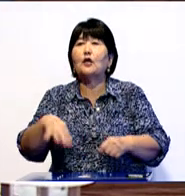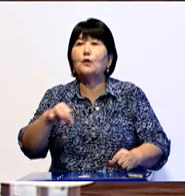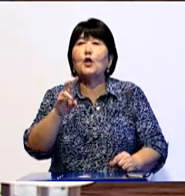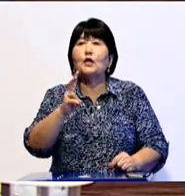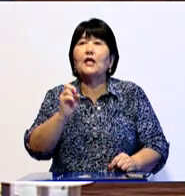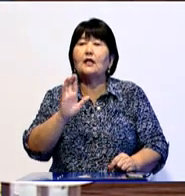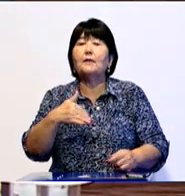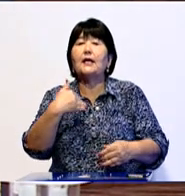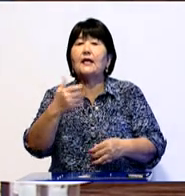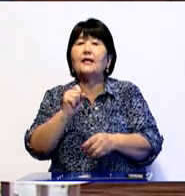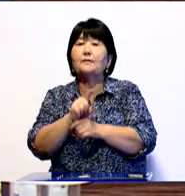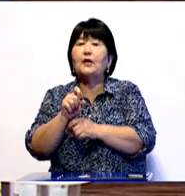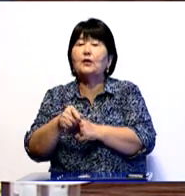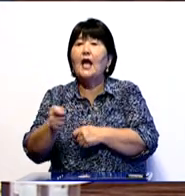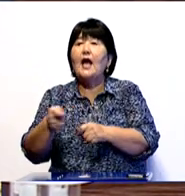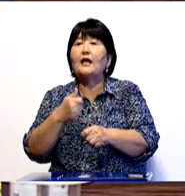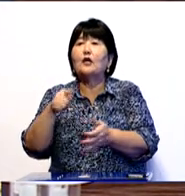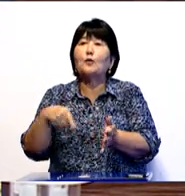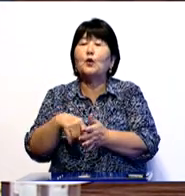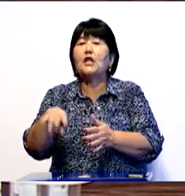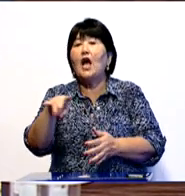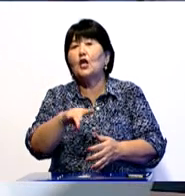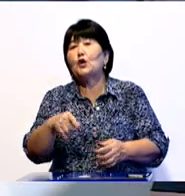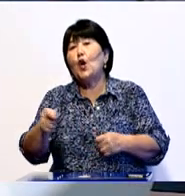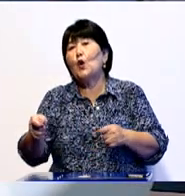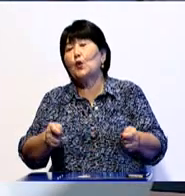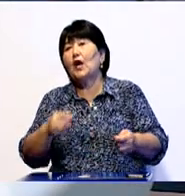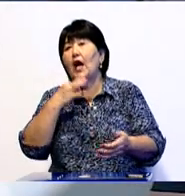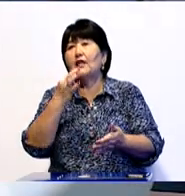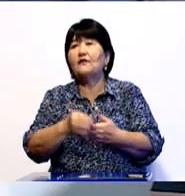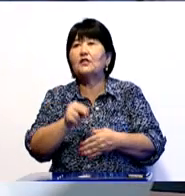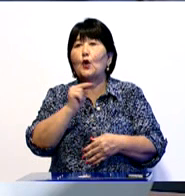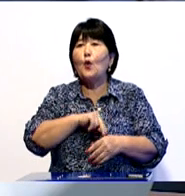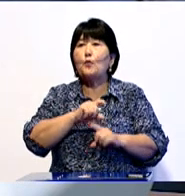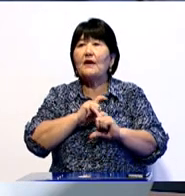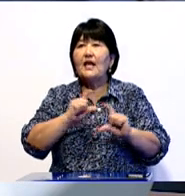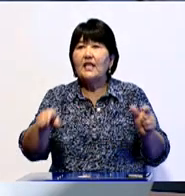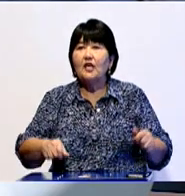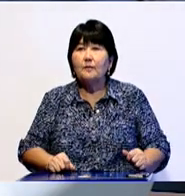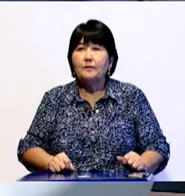Налибаев дал ряд поручений акимам города, районов и руководителям ответственных управлений.